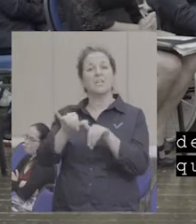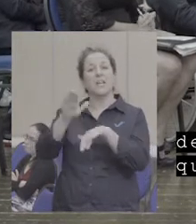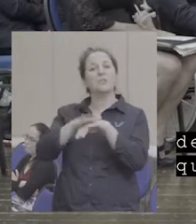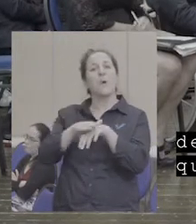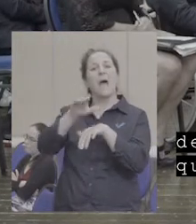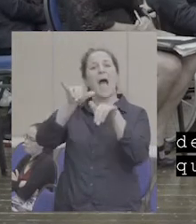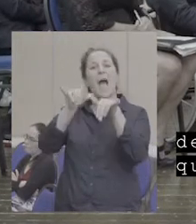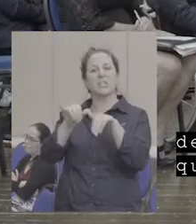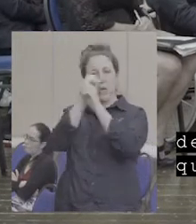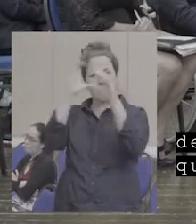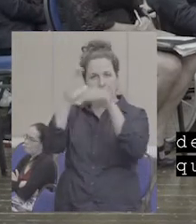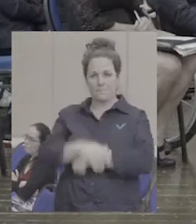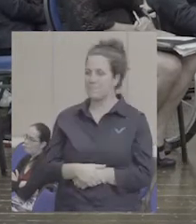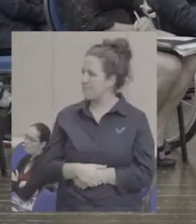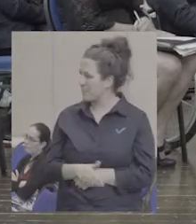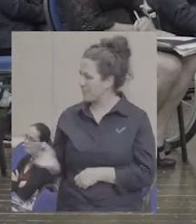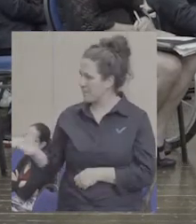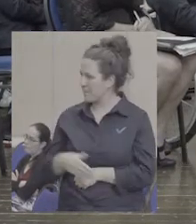de répondre à nos 2 questions.